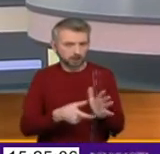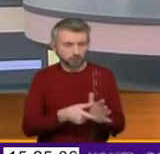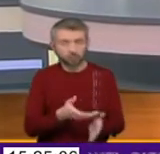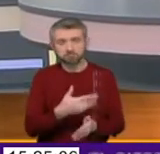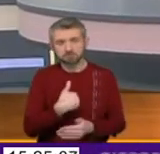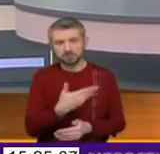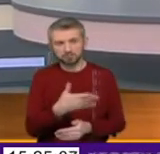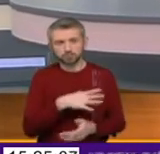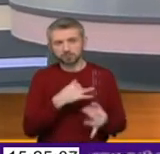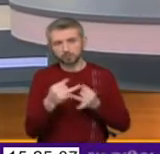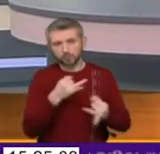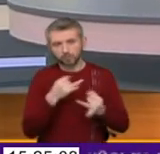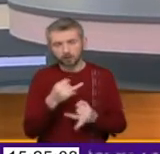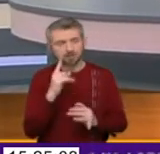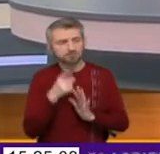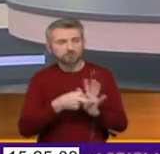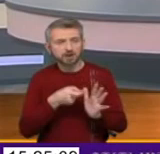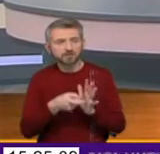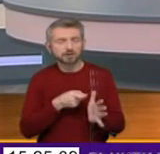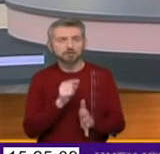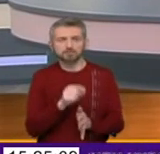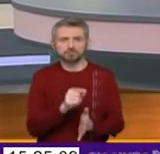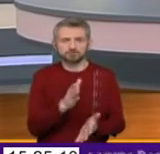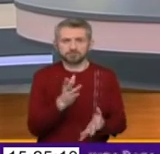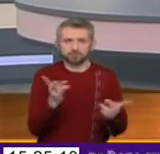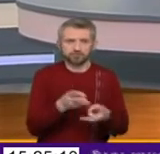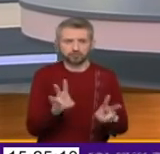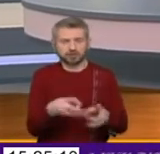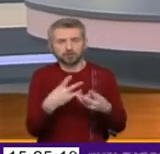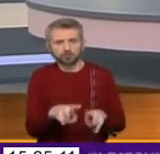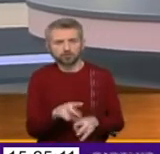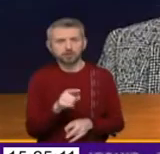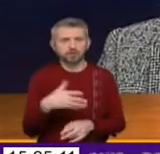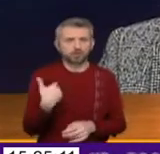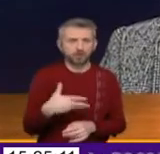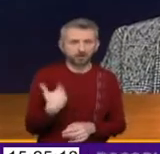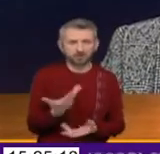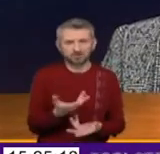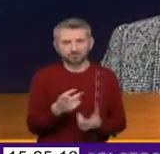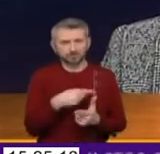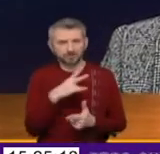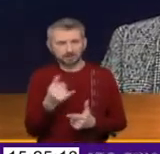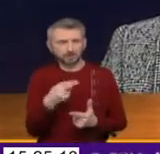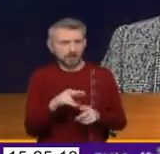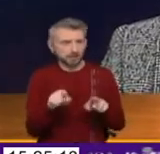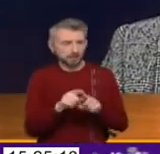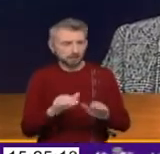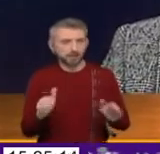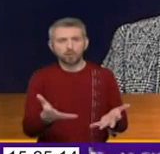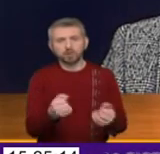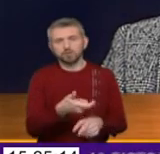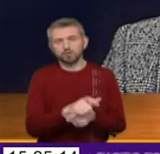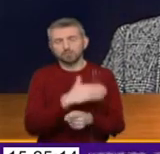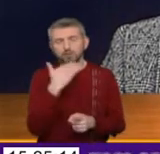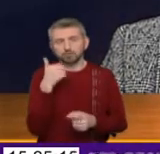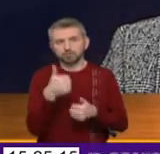ними спілкувалися, виясняли, наскільки вона є необхідною, наскільки вона є корисною для таких діток, отримала дуже багато